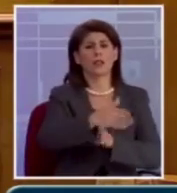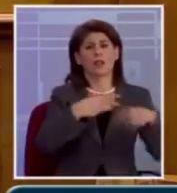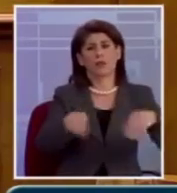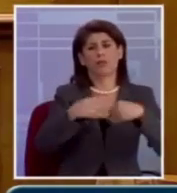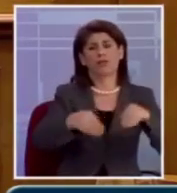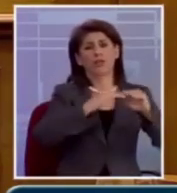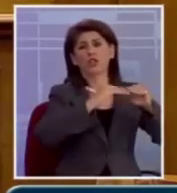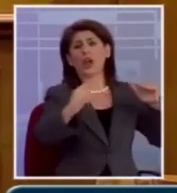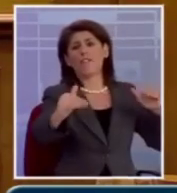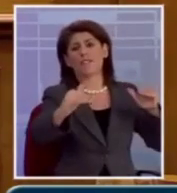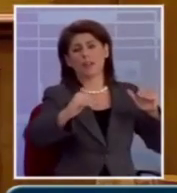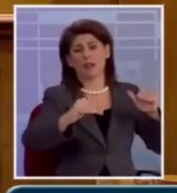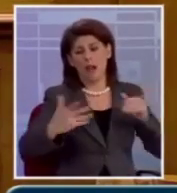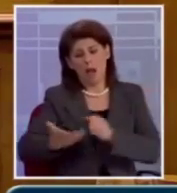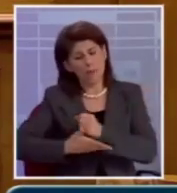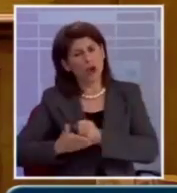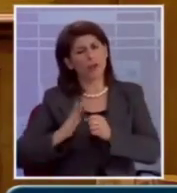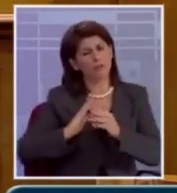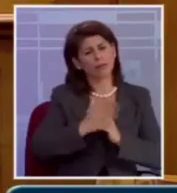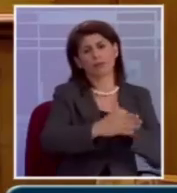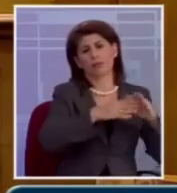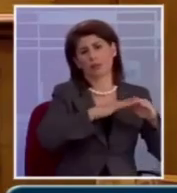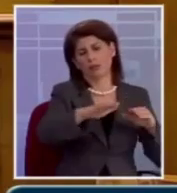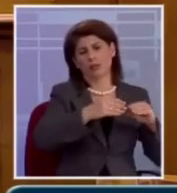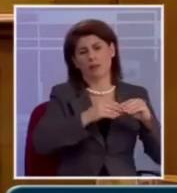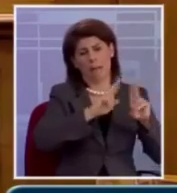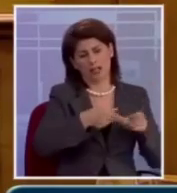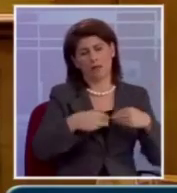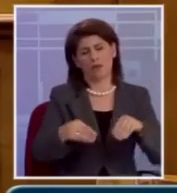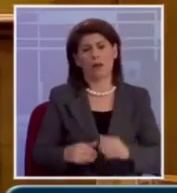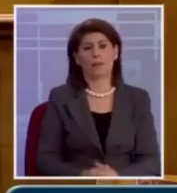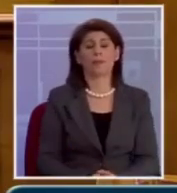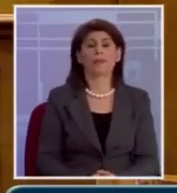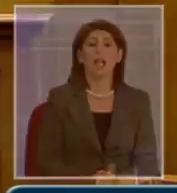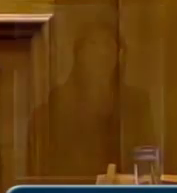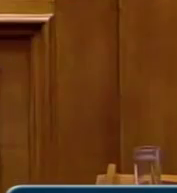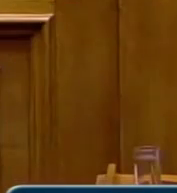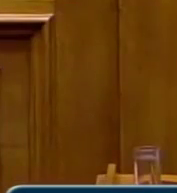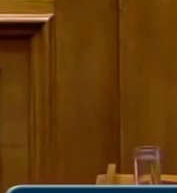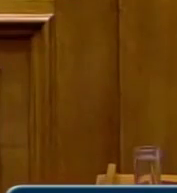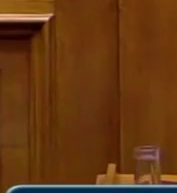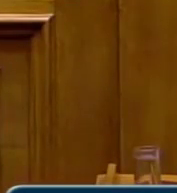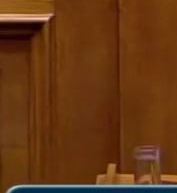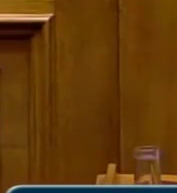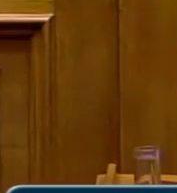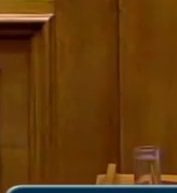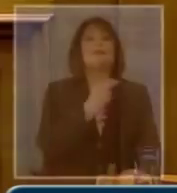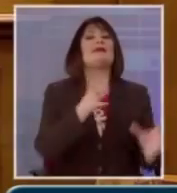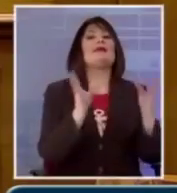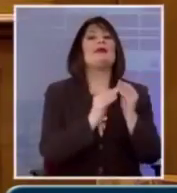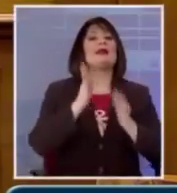γη, από το χωράφι στο ράφι. Όπως παραδείγματος χάρη και το θέμα των κατασκευών, που και αυτό